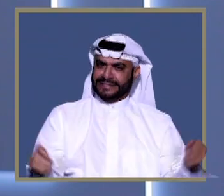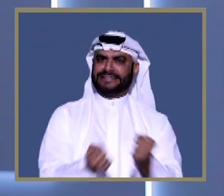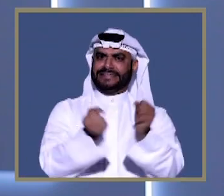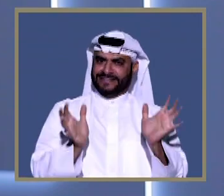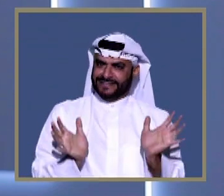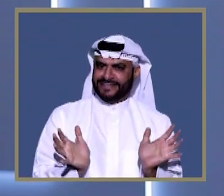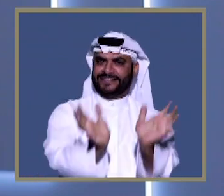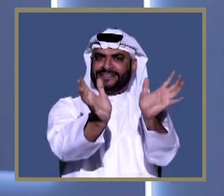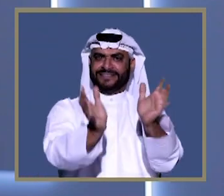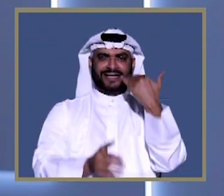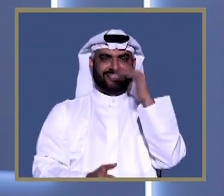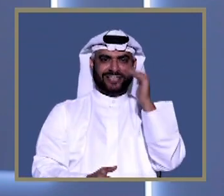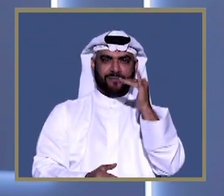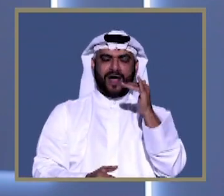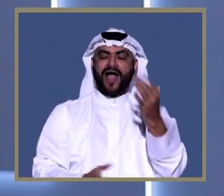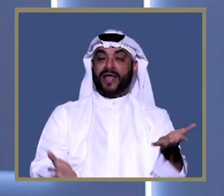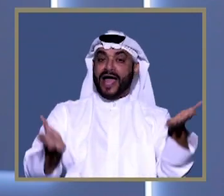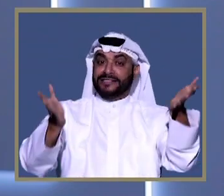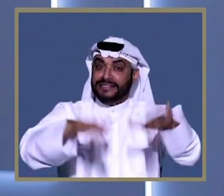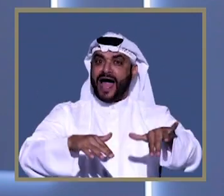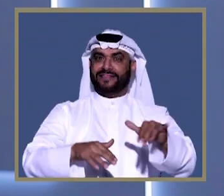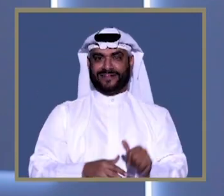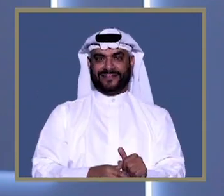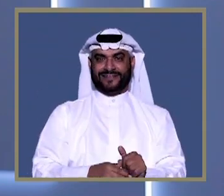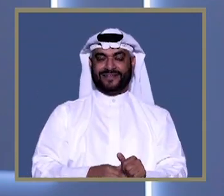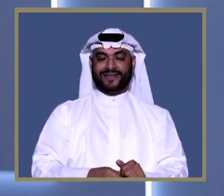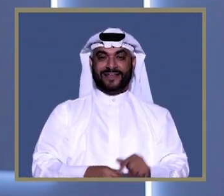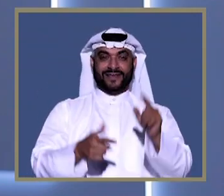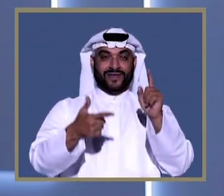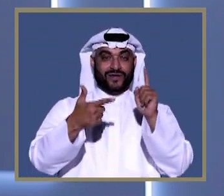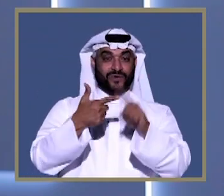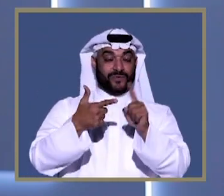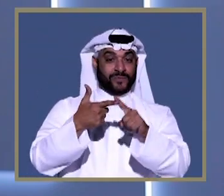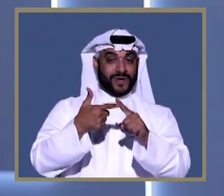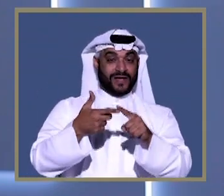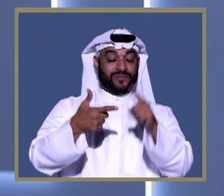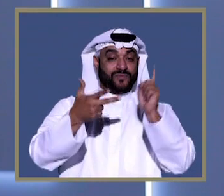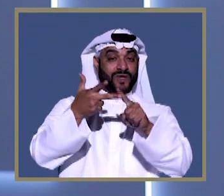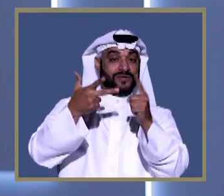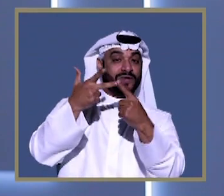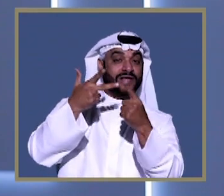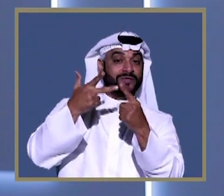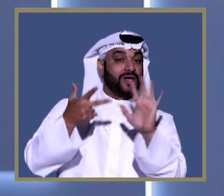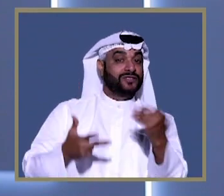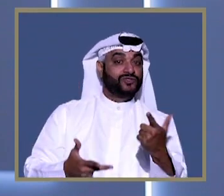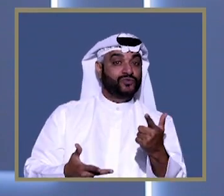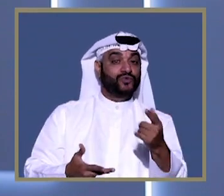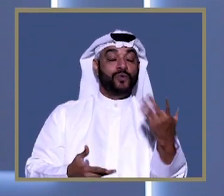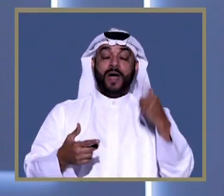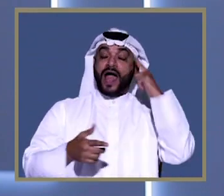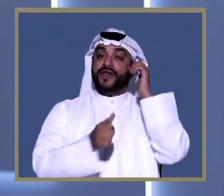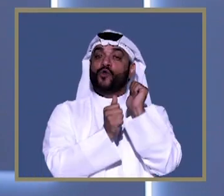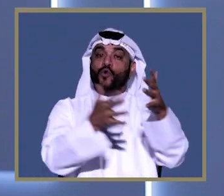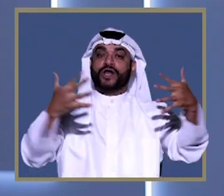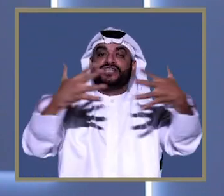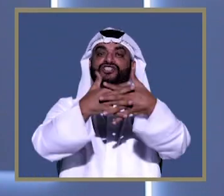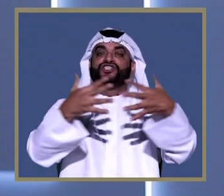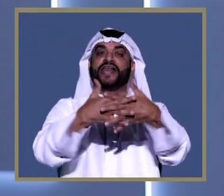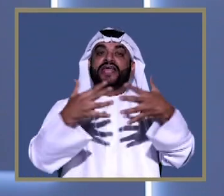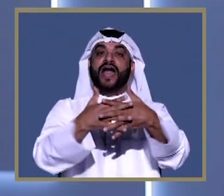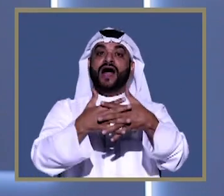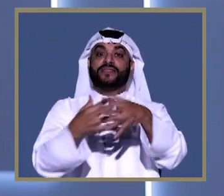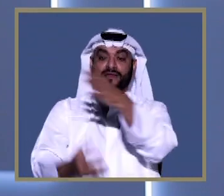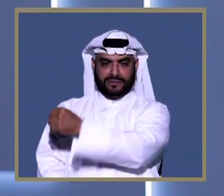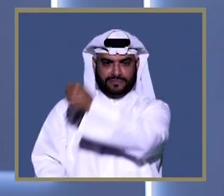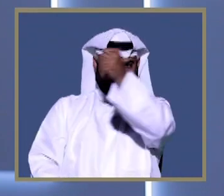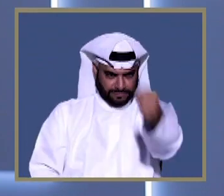القطاع الخاص بشكل أكبر. الركيزة والبند الثالث يتكلم عن القطاع الحر، أي